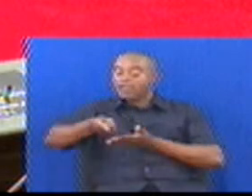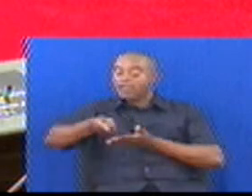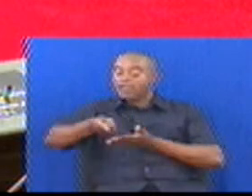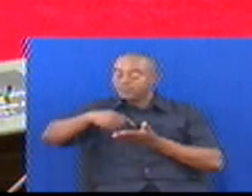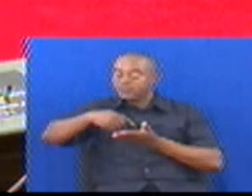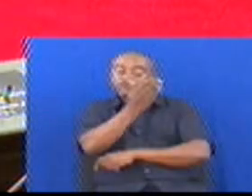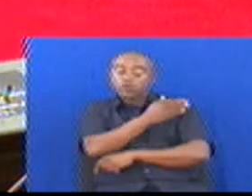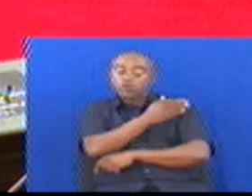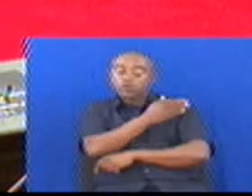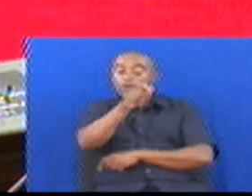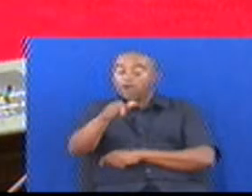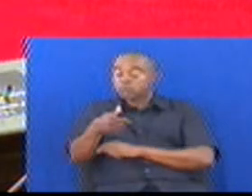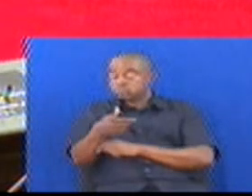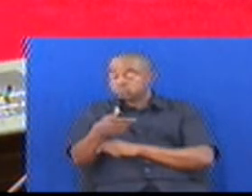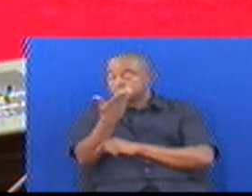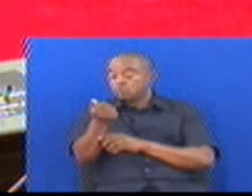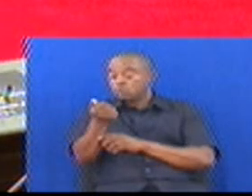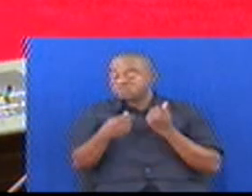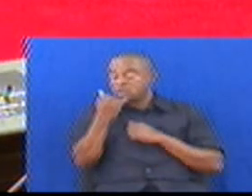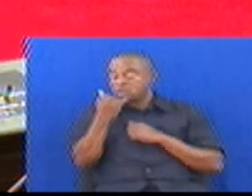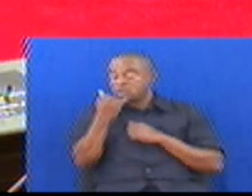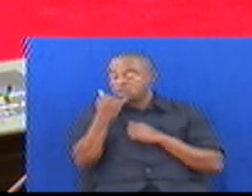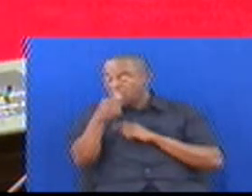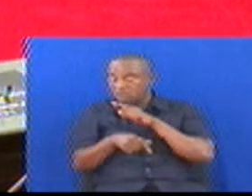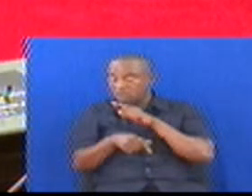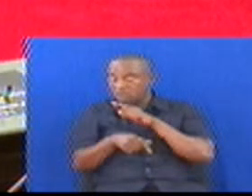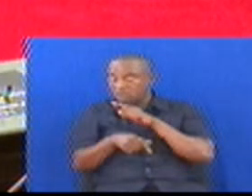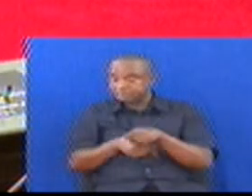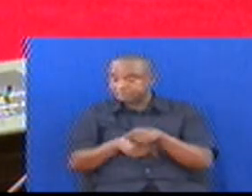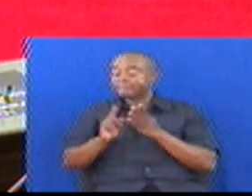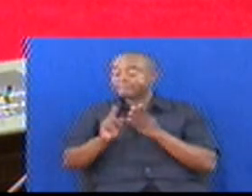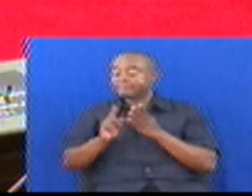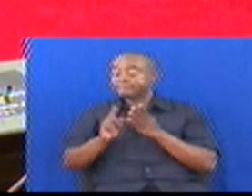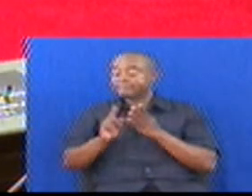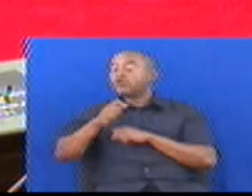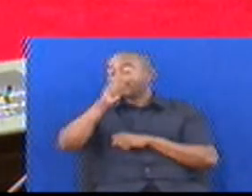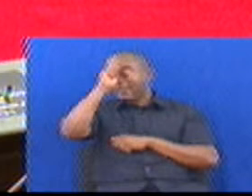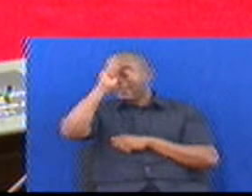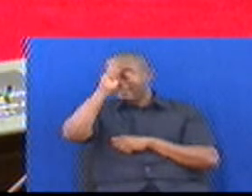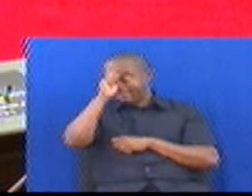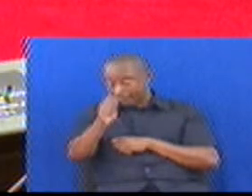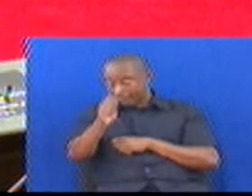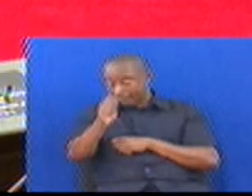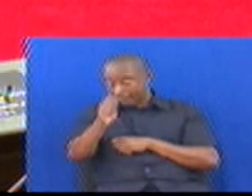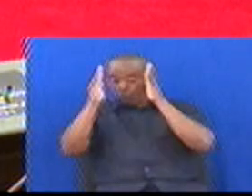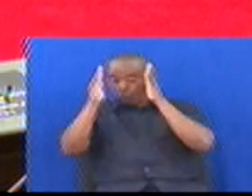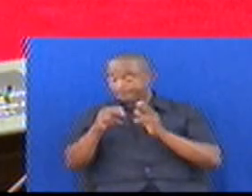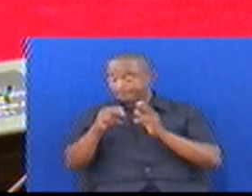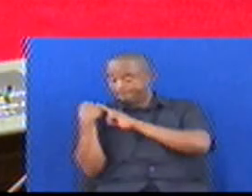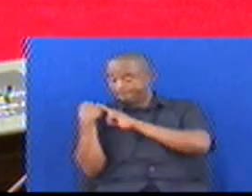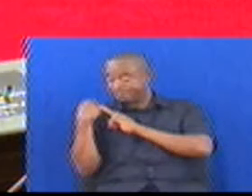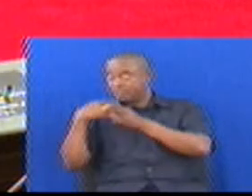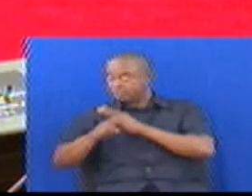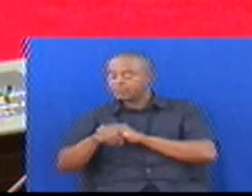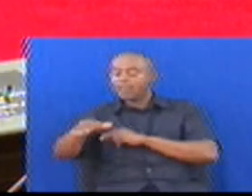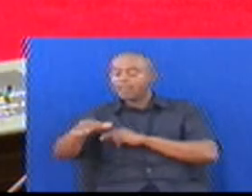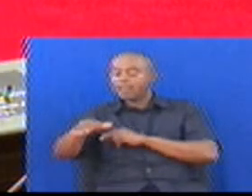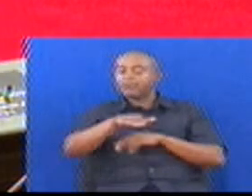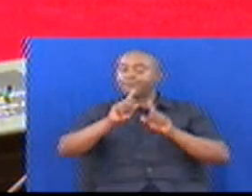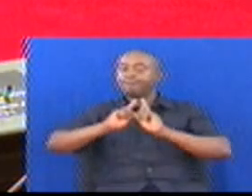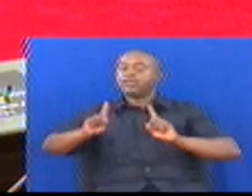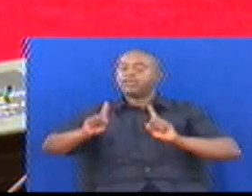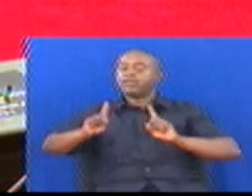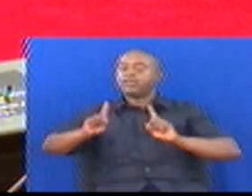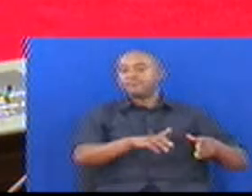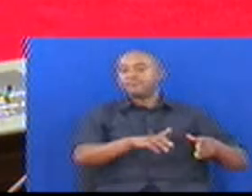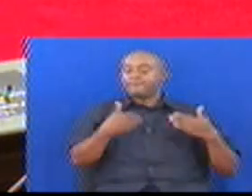kuhudumia walioathirika na dawa za kulevya, kuongeza nidhamu, uadilifu na uwajibikaji katika nyanja mbalimbali zikiwemo